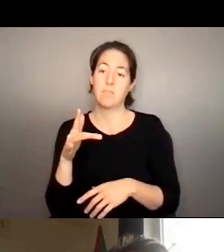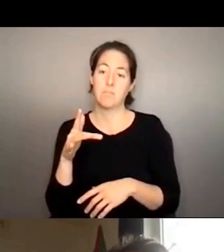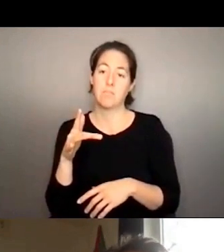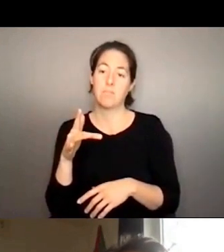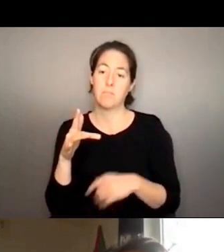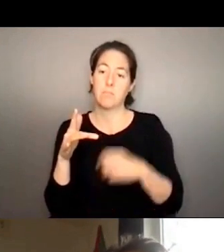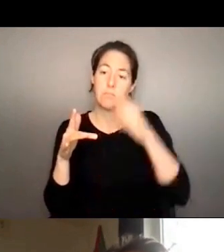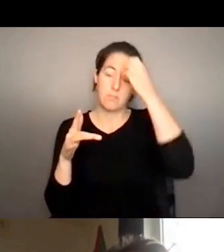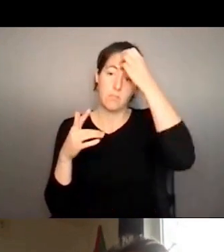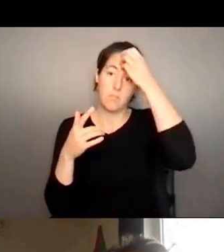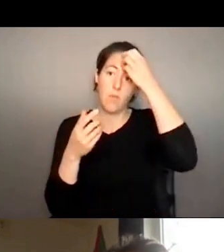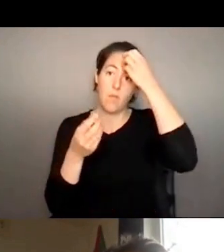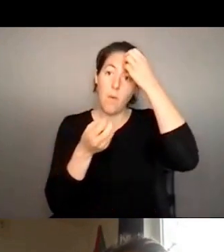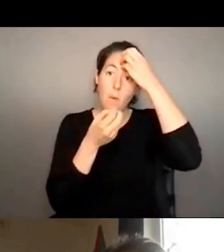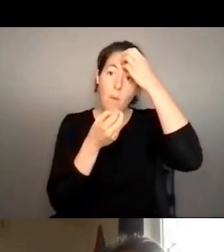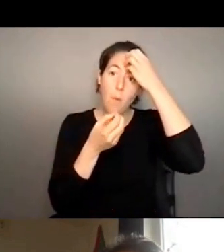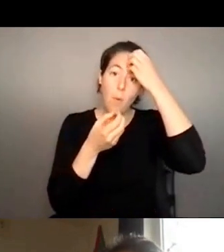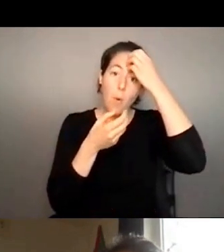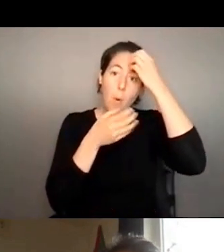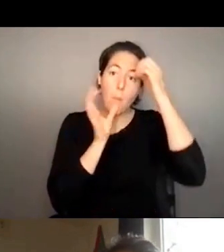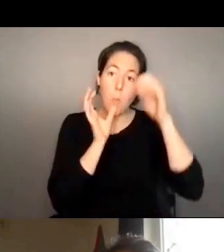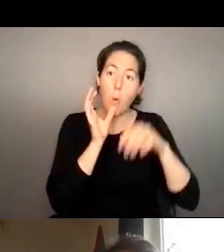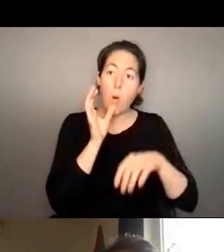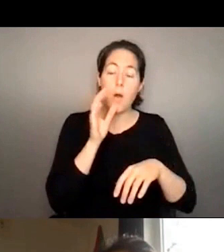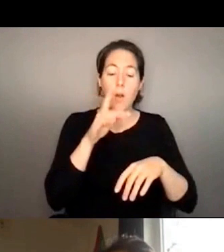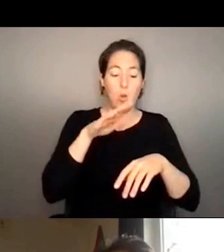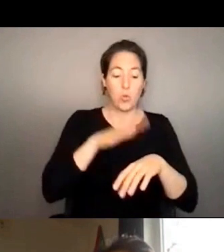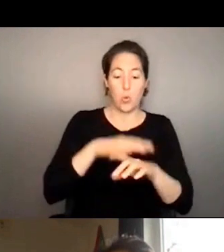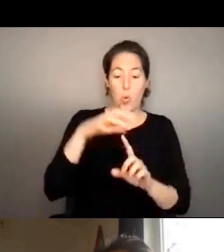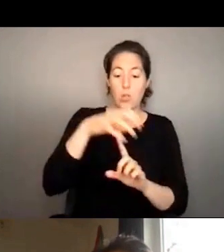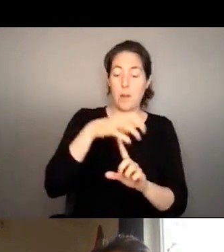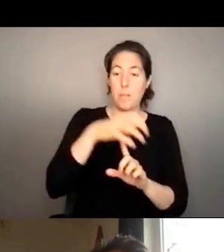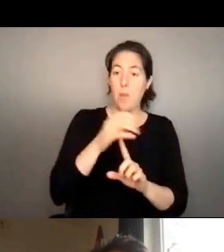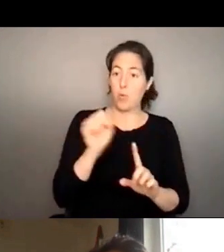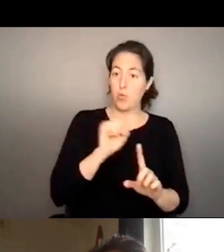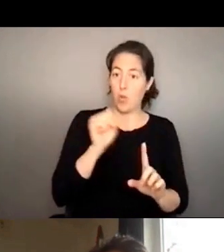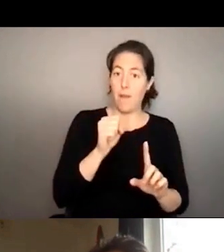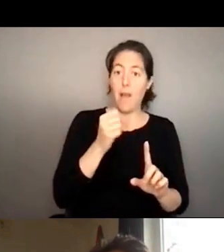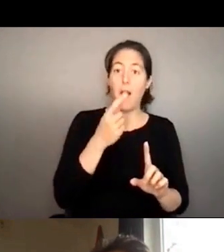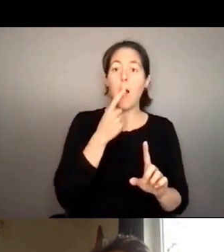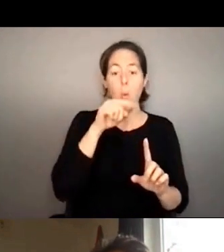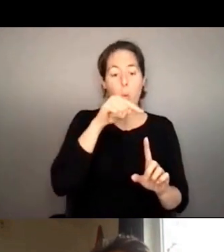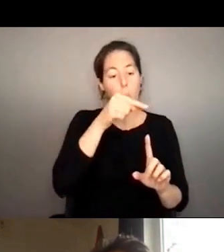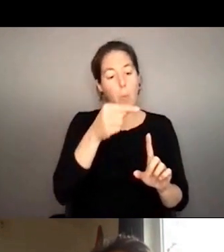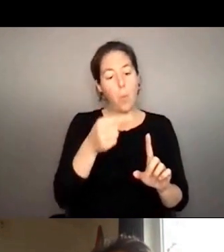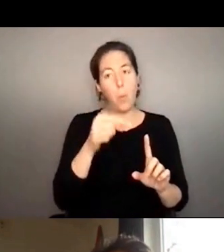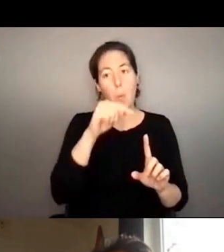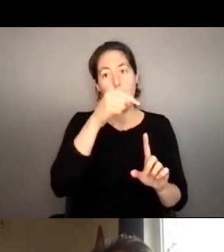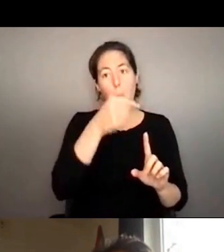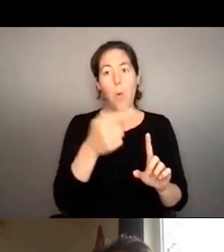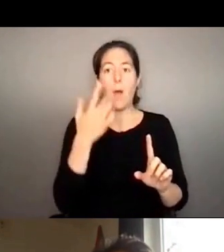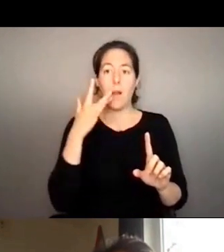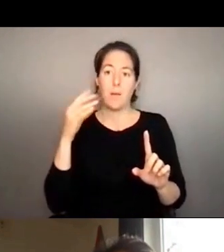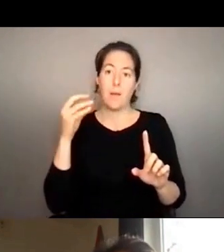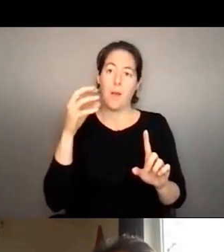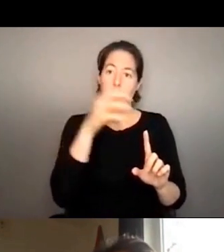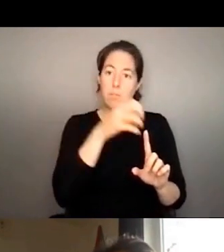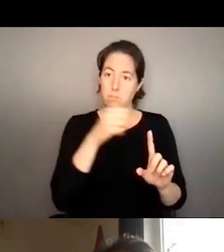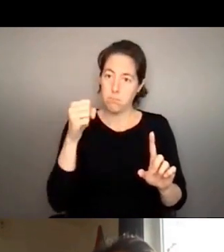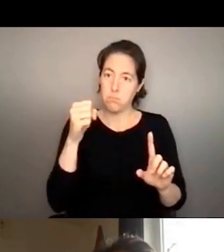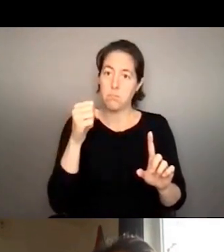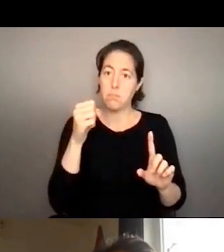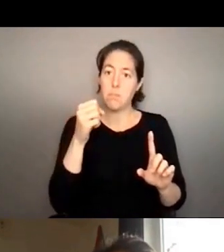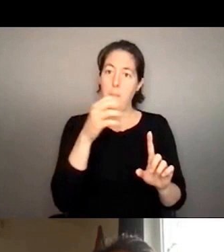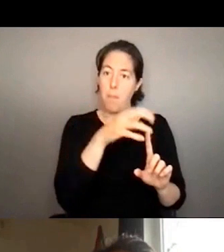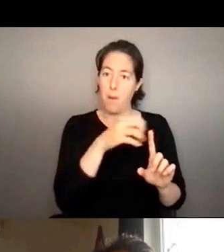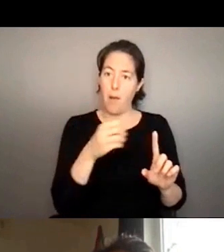vont boire l'eau qui perle sur le mycélium de strophère pour décontaminer certains pesticides qui pourraient se